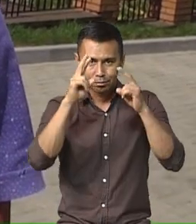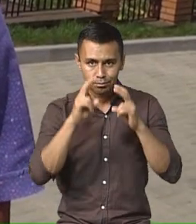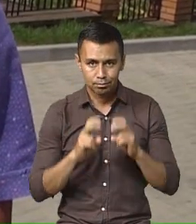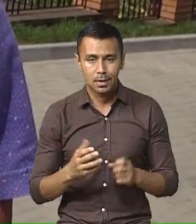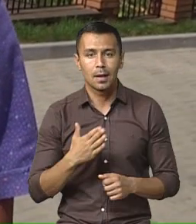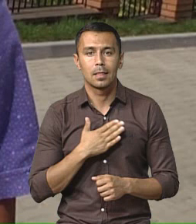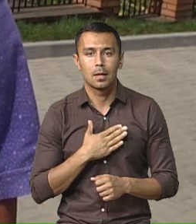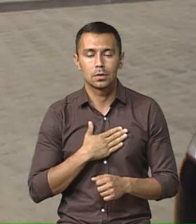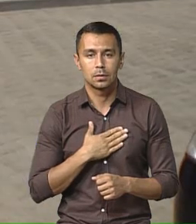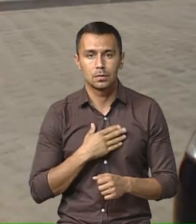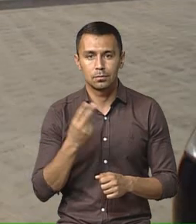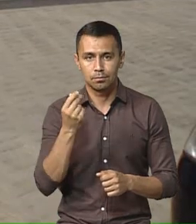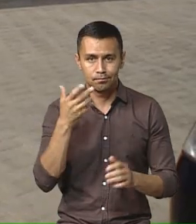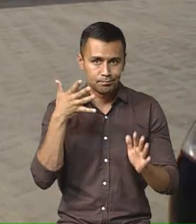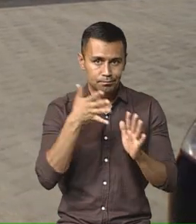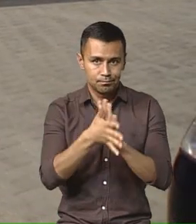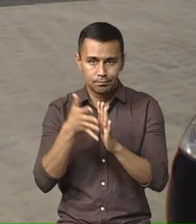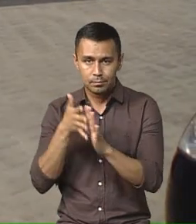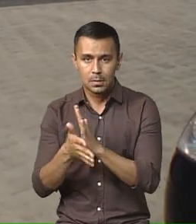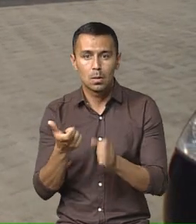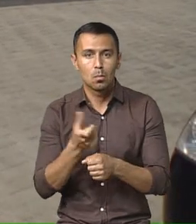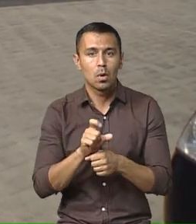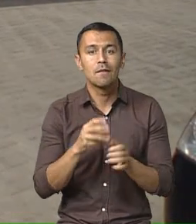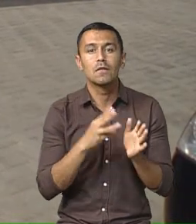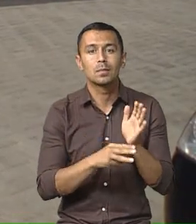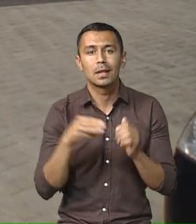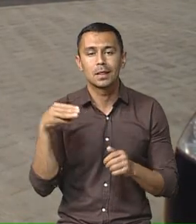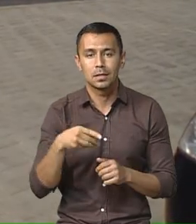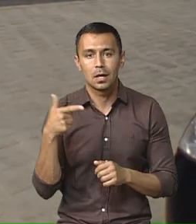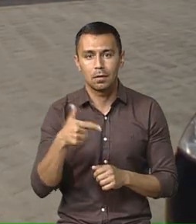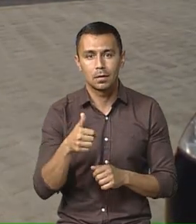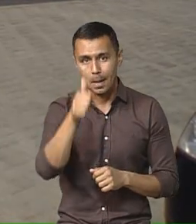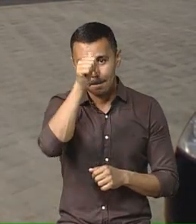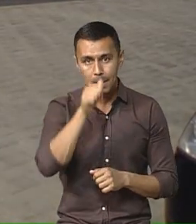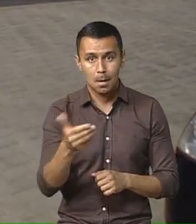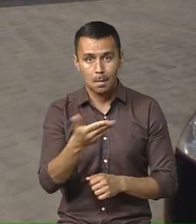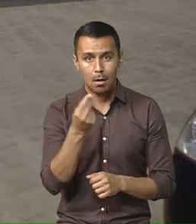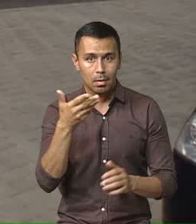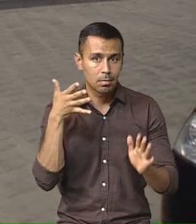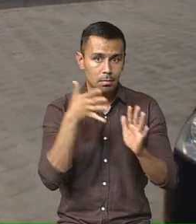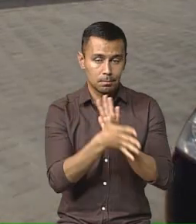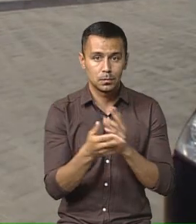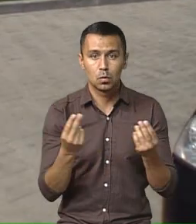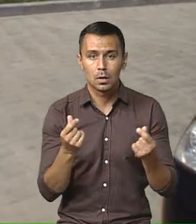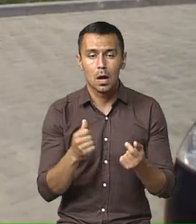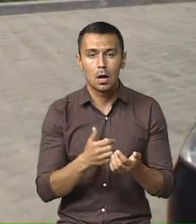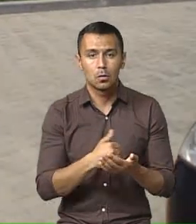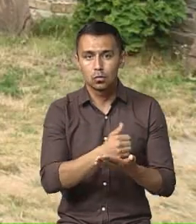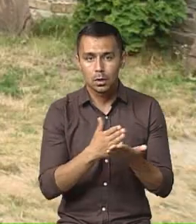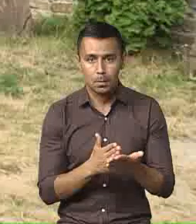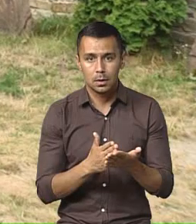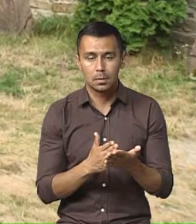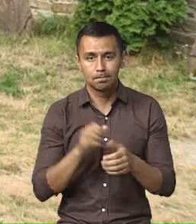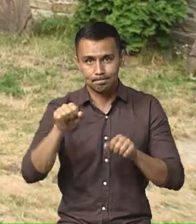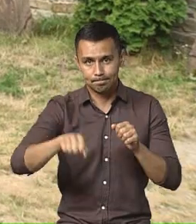наші розходи. Більше 80 тисяч гривень на місяць ми тратимо коштів на утримання бювета.